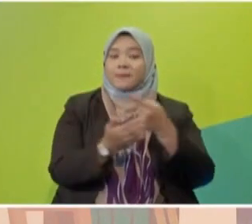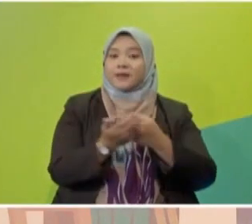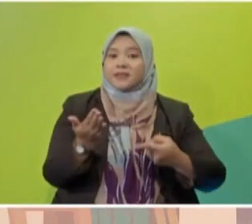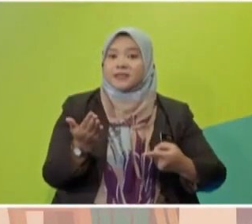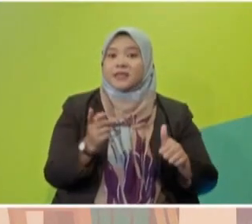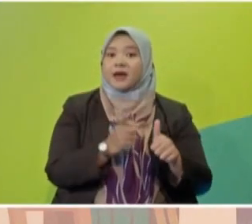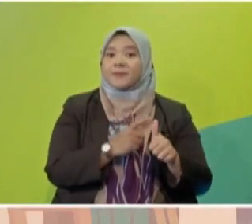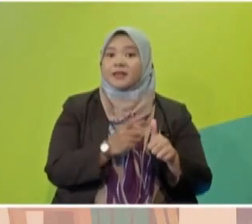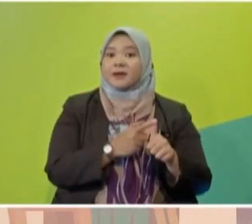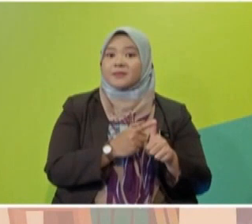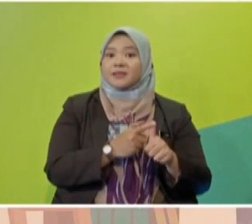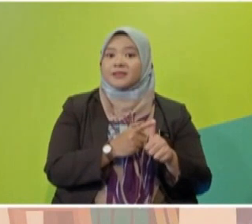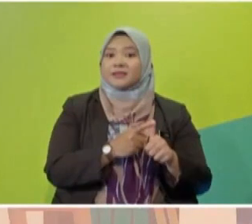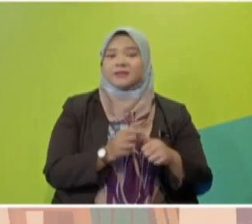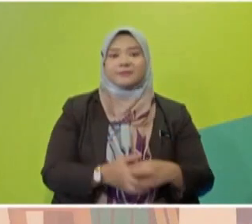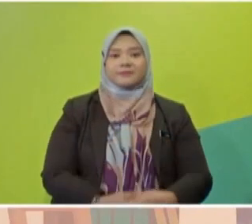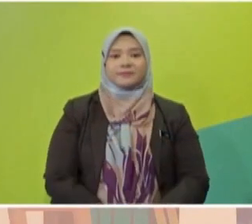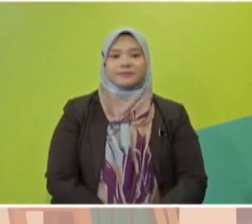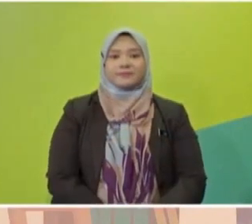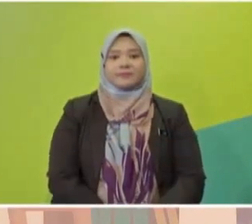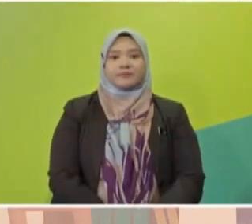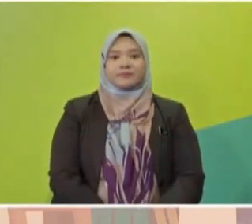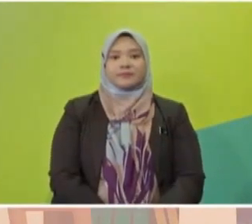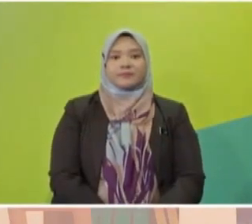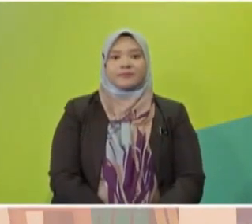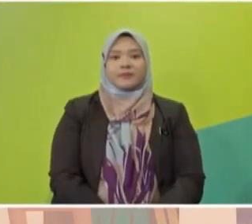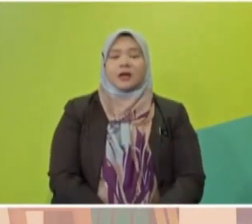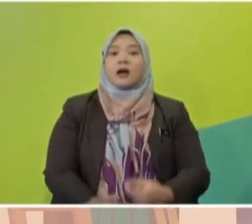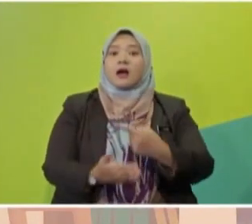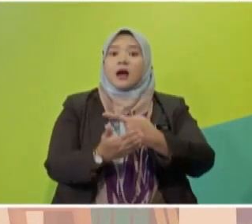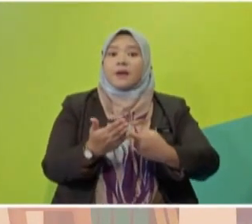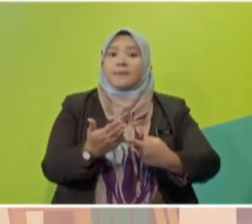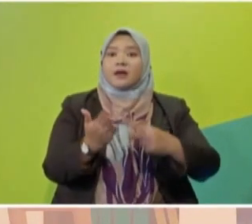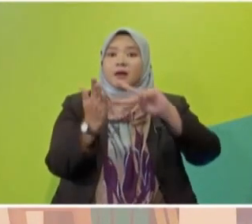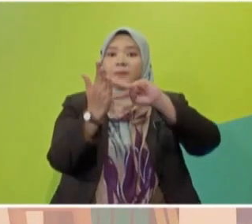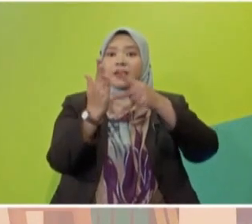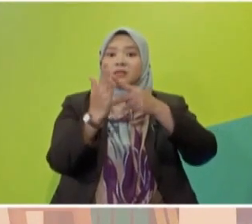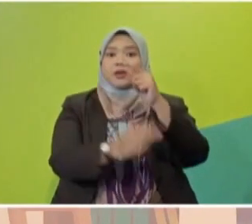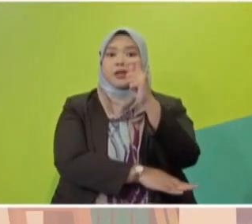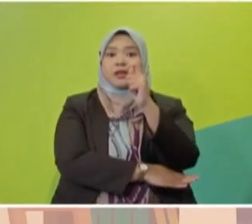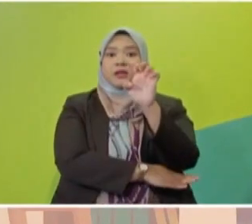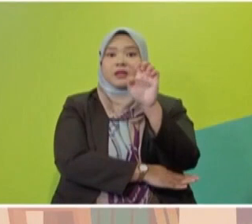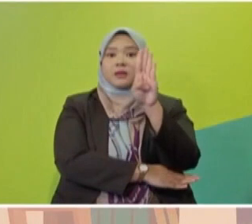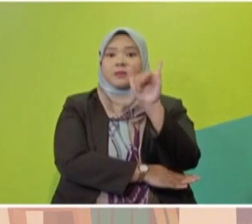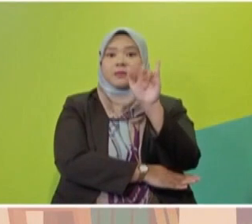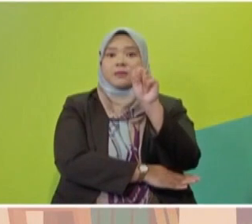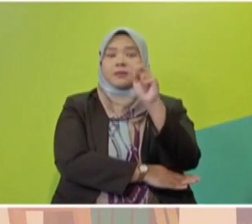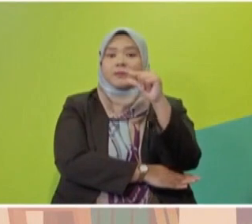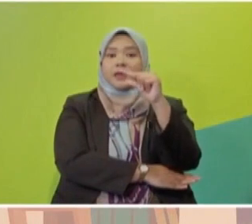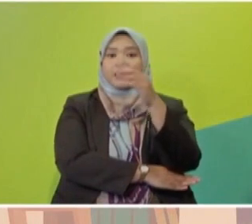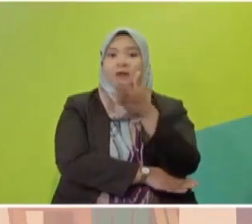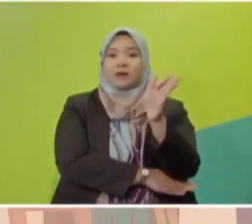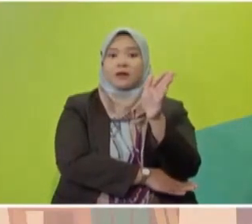Silakan Rizky. Irdina dulu. Sungai. Tebing sungai. Ha. Sila jawab kumpulan